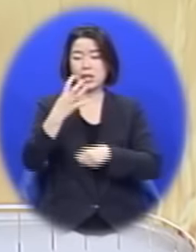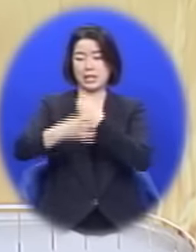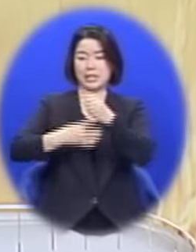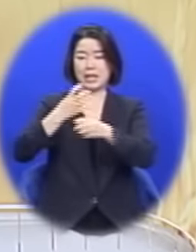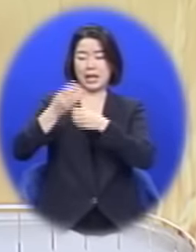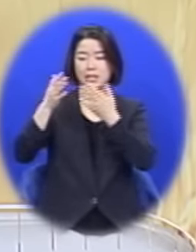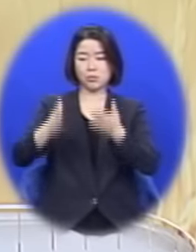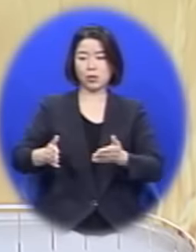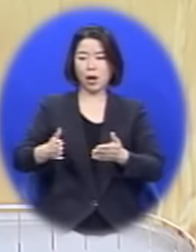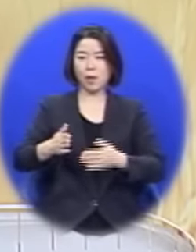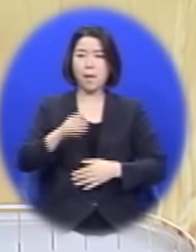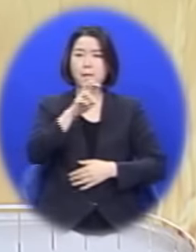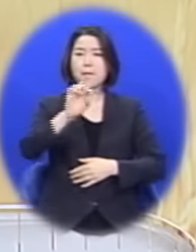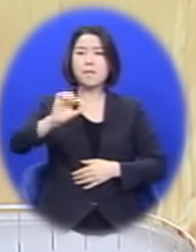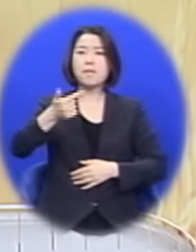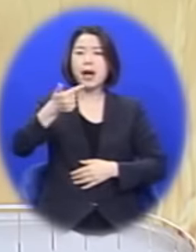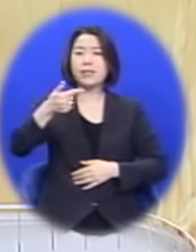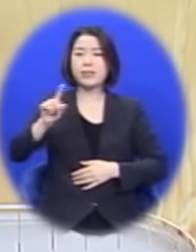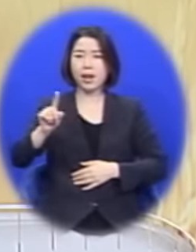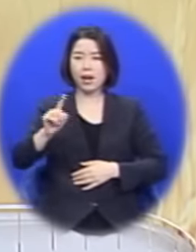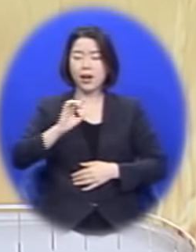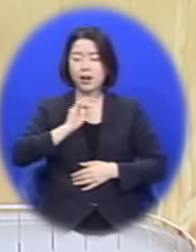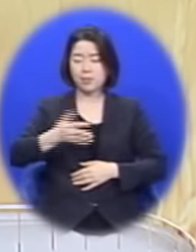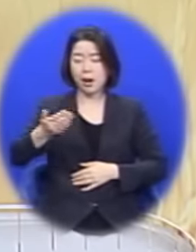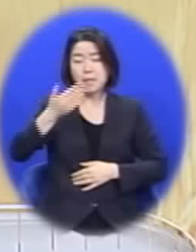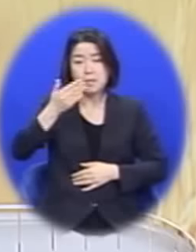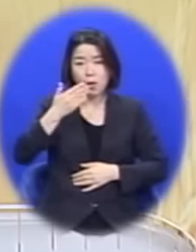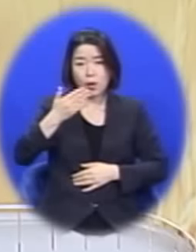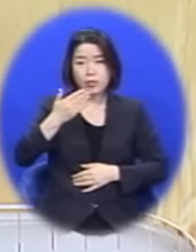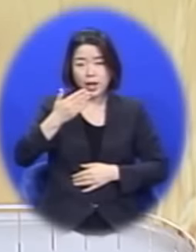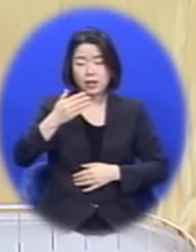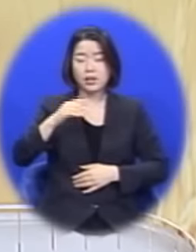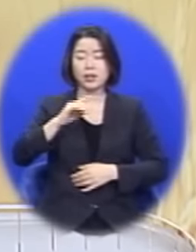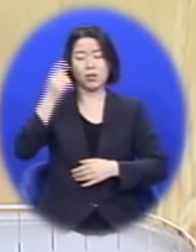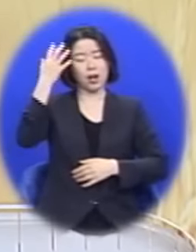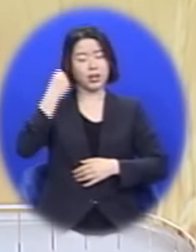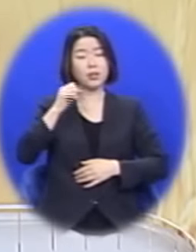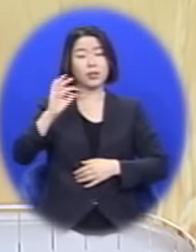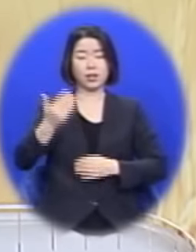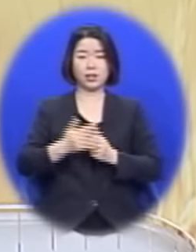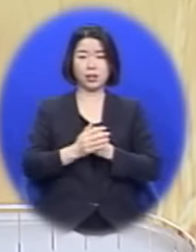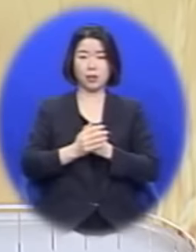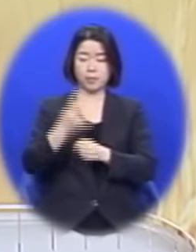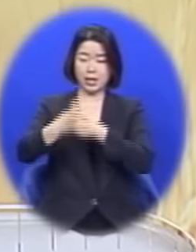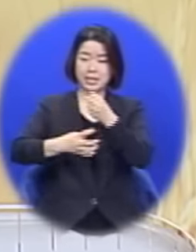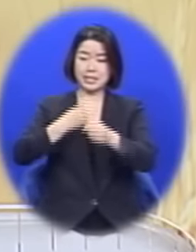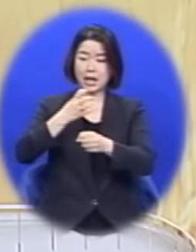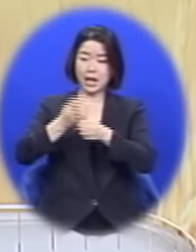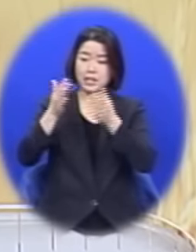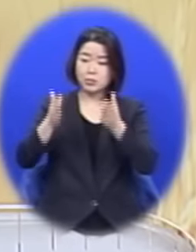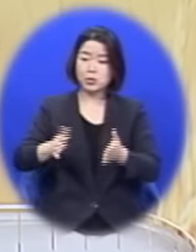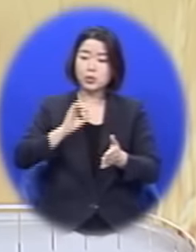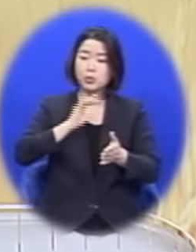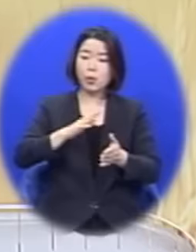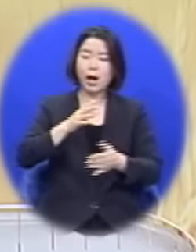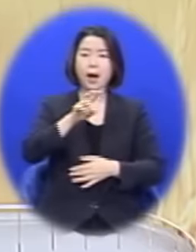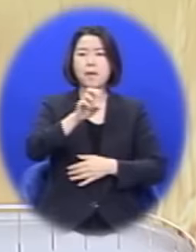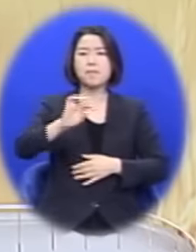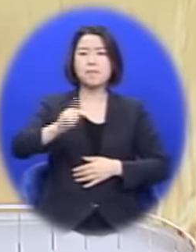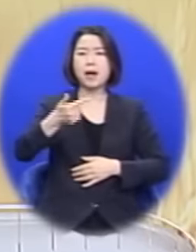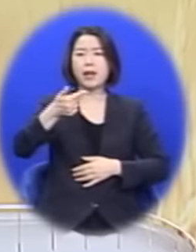것을 전제해야 됩니다. 아무리 만나가 맛있어도 40년 동안 만나만 먹었어요. 만나만.